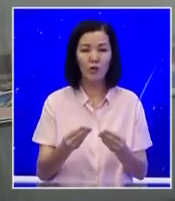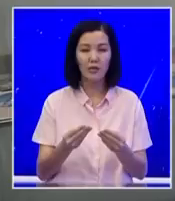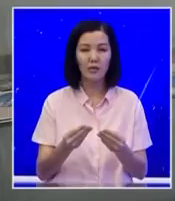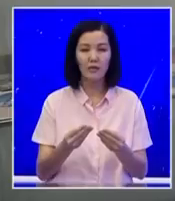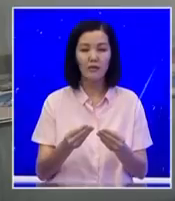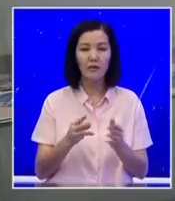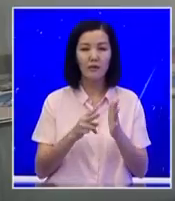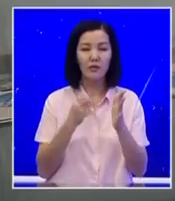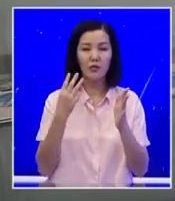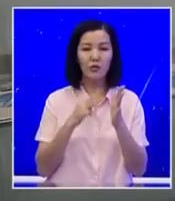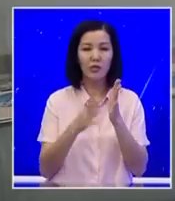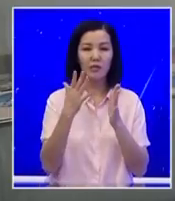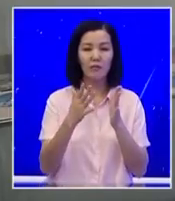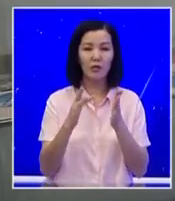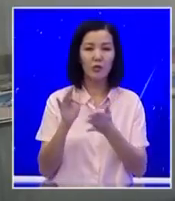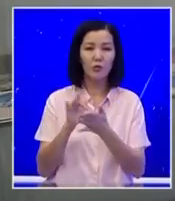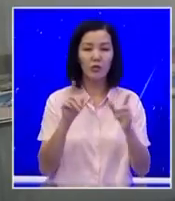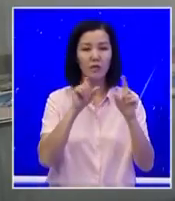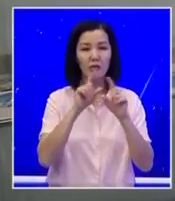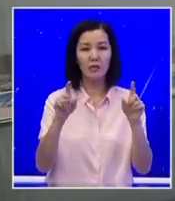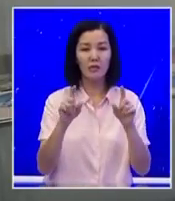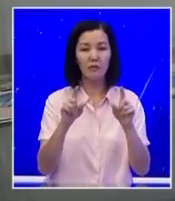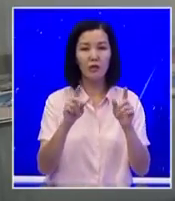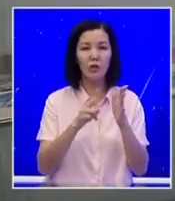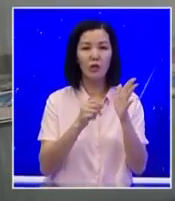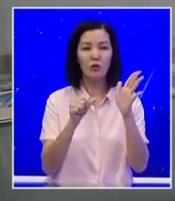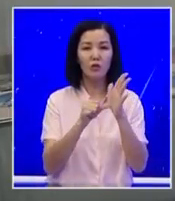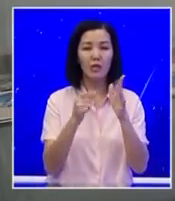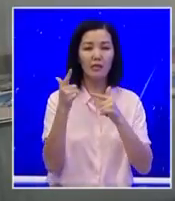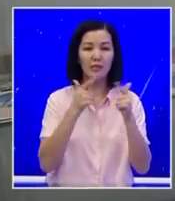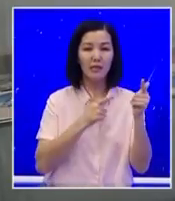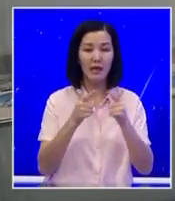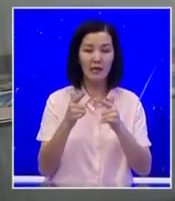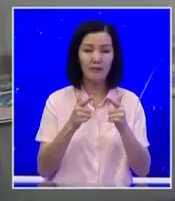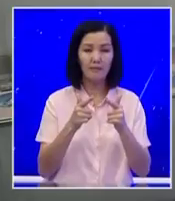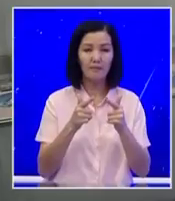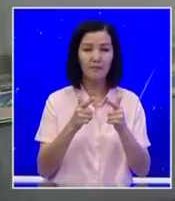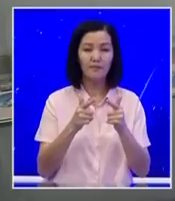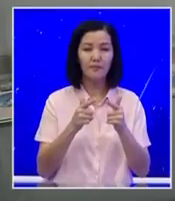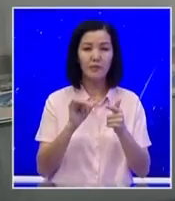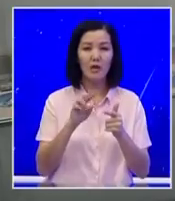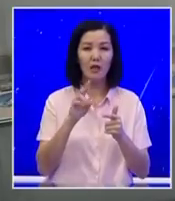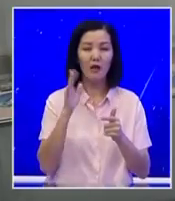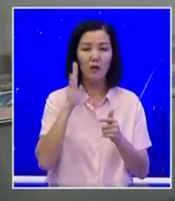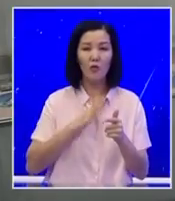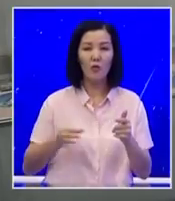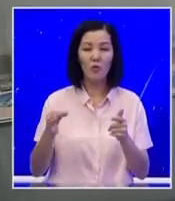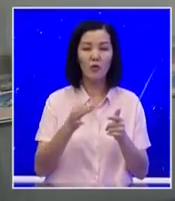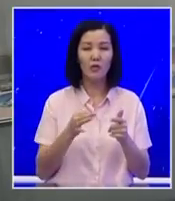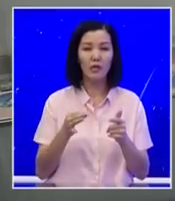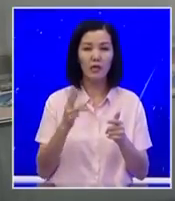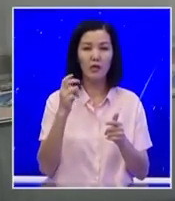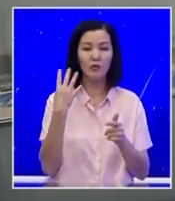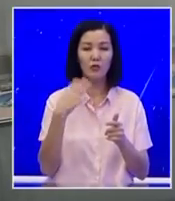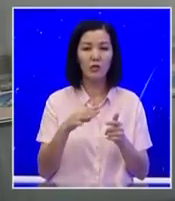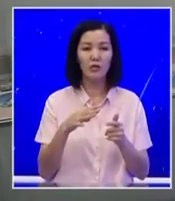Бүгінгі күнге 785 туристік нысандардың 706-сы дайын туристерді қабылдауға, Алакөл көліндегі 250-дің